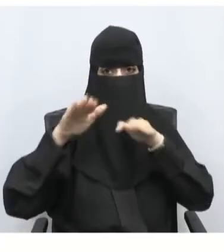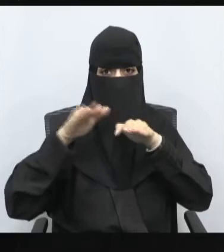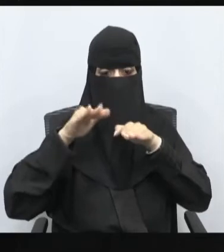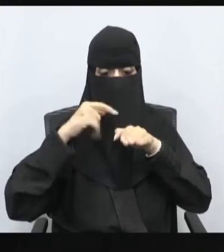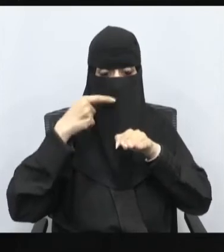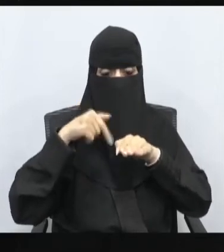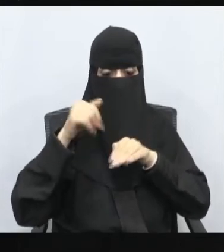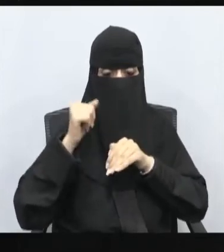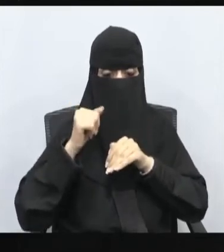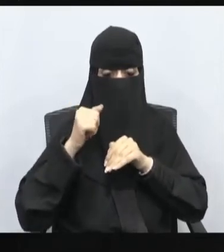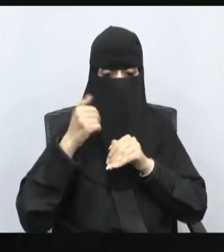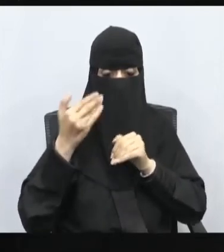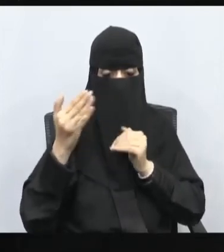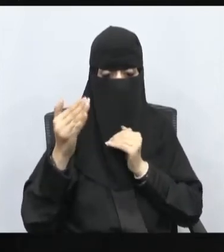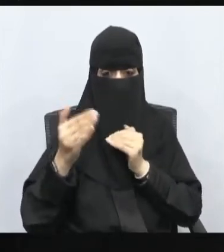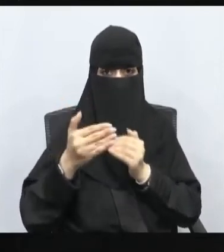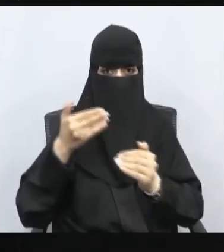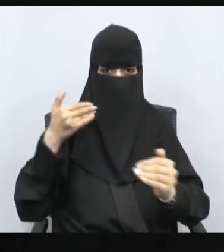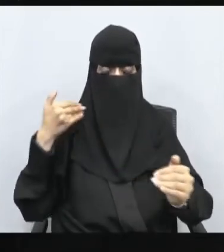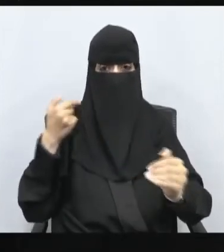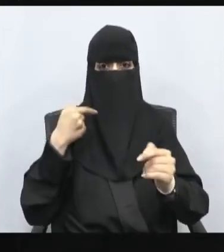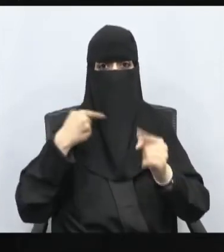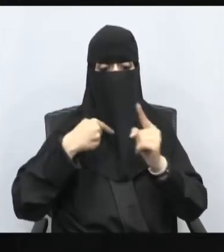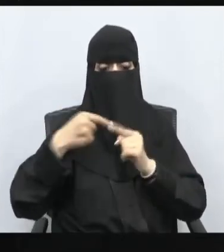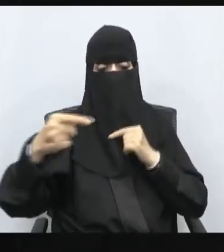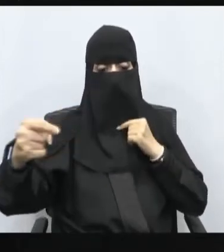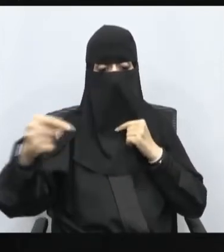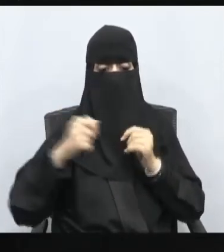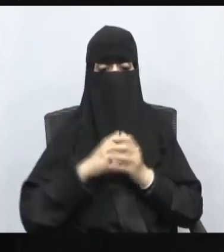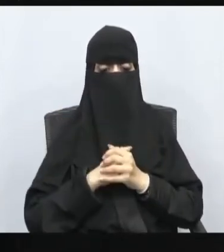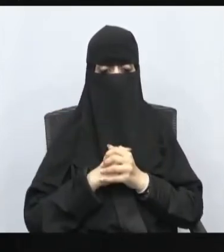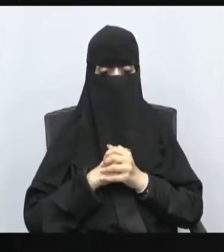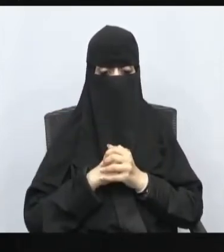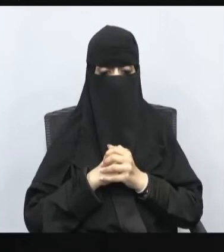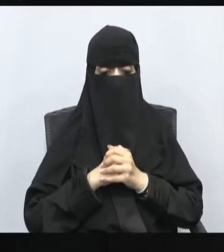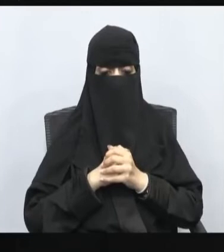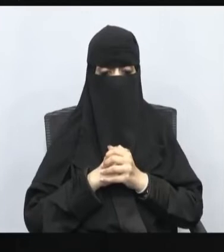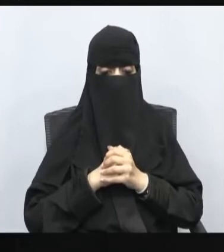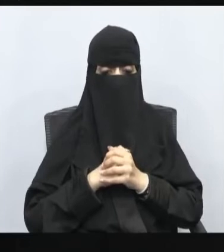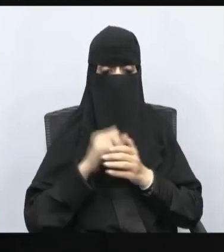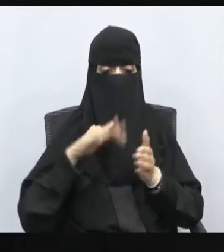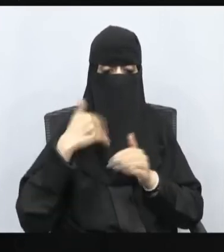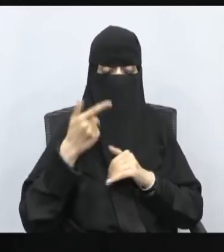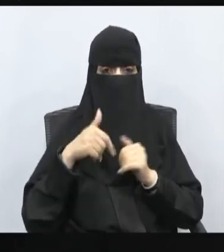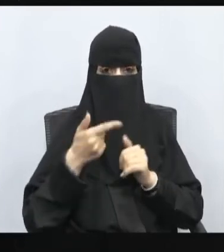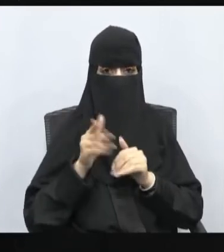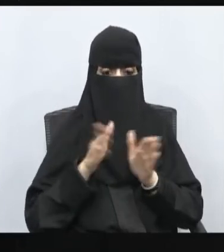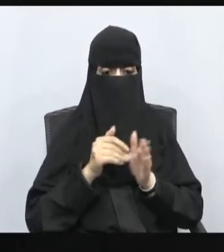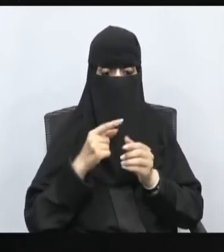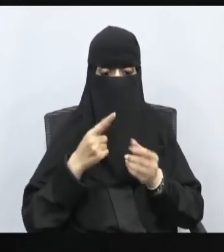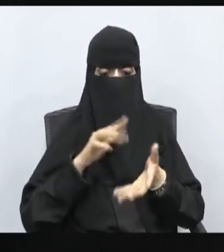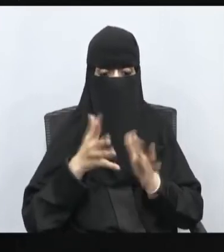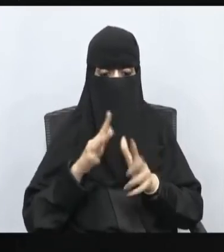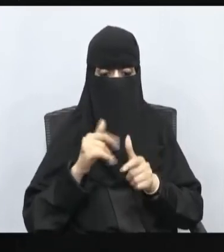المصدر يقل الطول الموجي، إذا ابتعد عن المصدر زاد الطول الموجي، وبالتالي